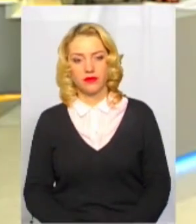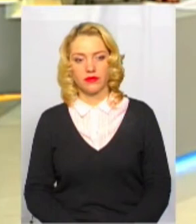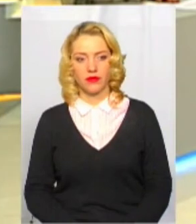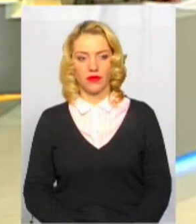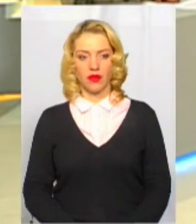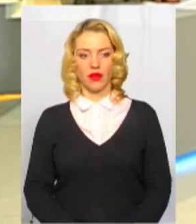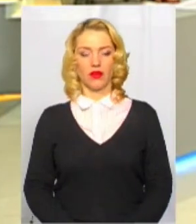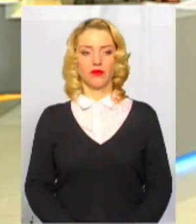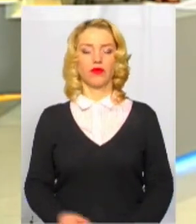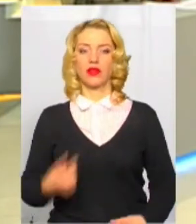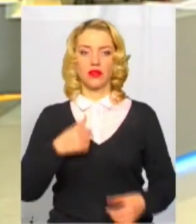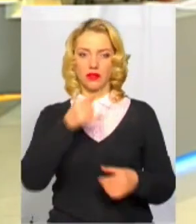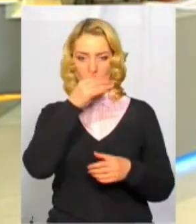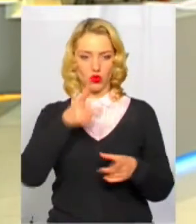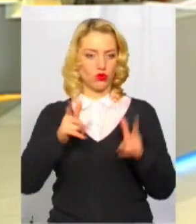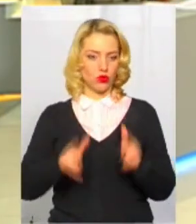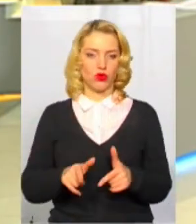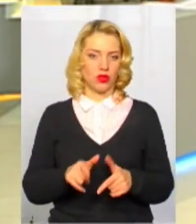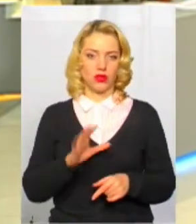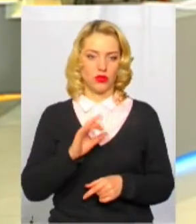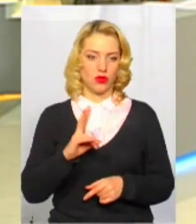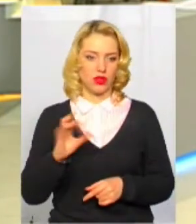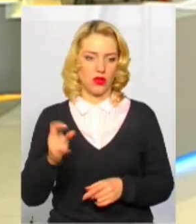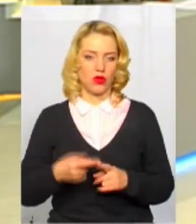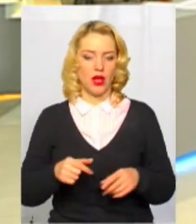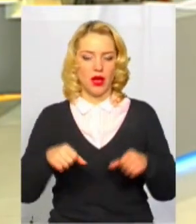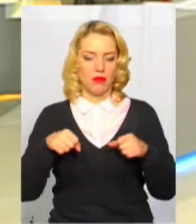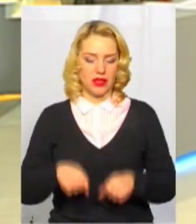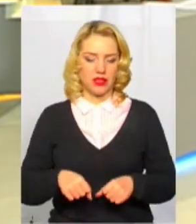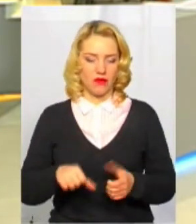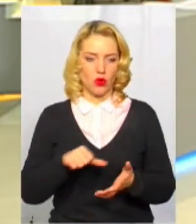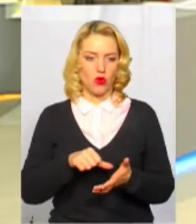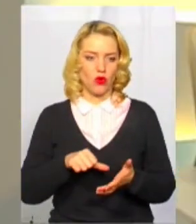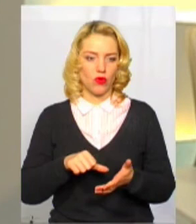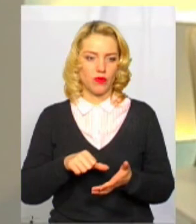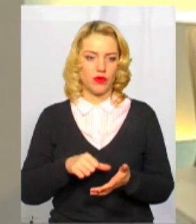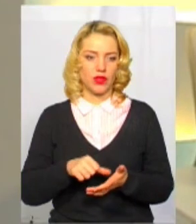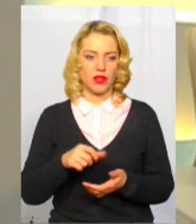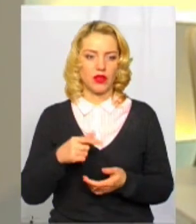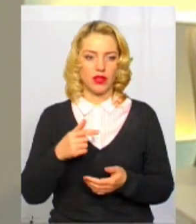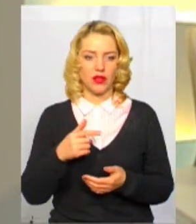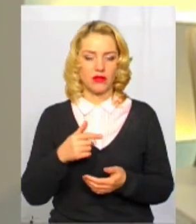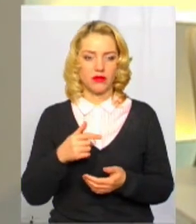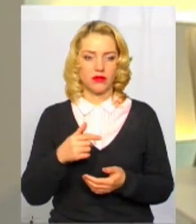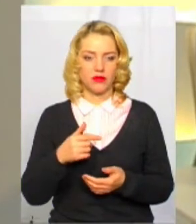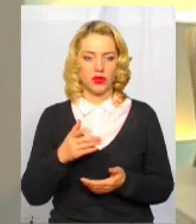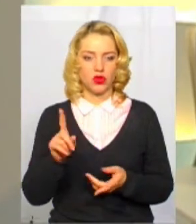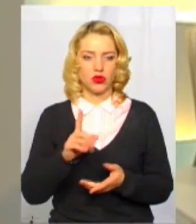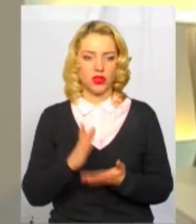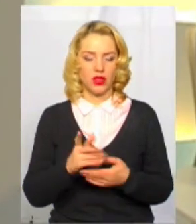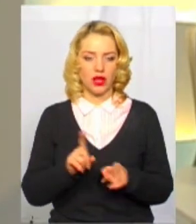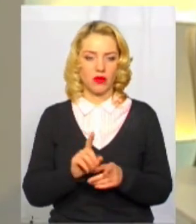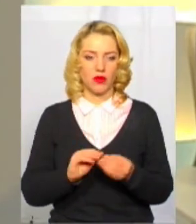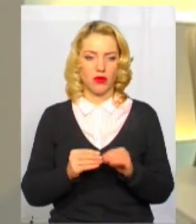Можу не погодитись ні з Оксаною, представником уповноважених, не з Ларисою Володимировною, що є така проблема.